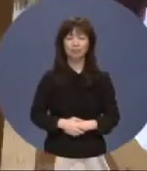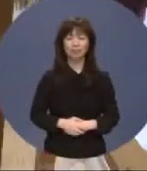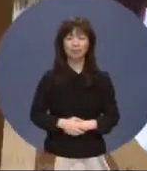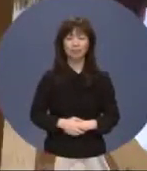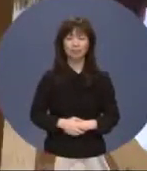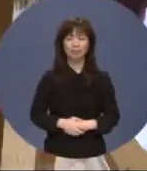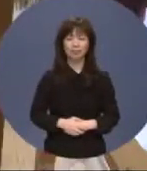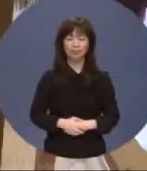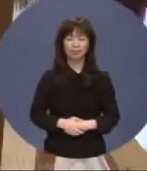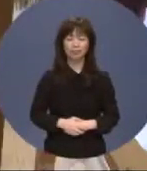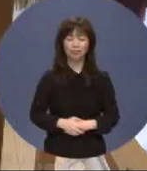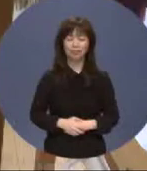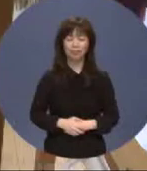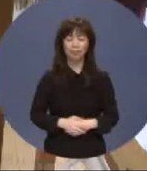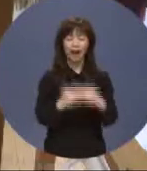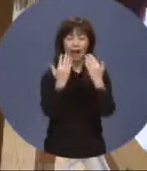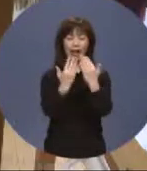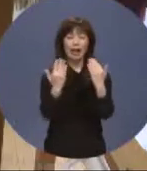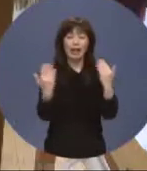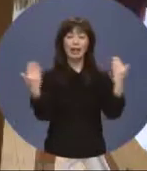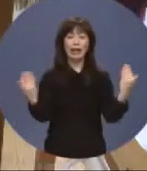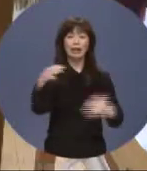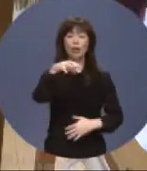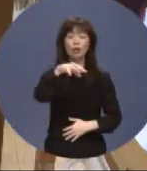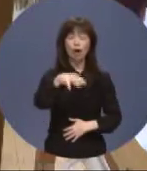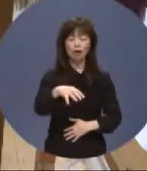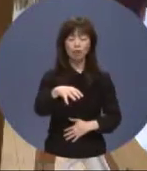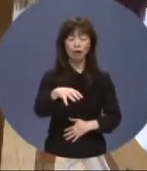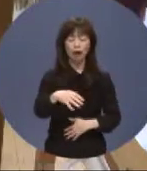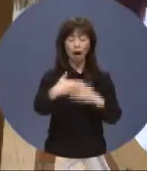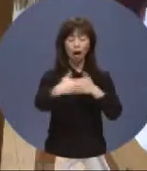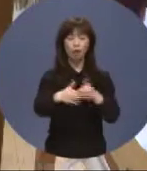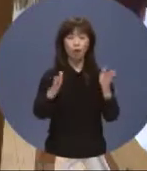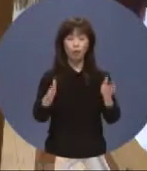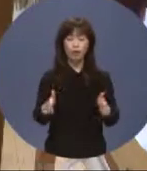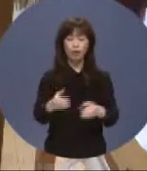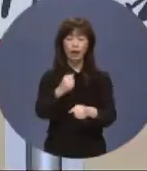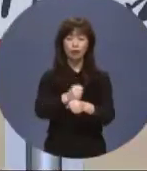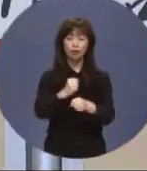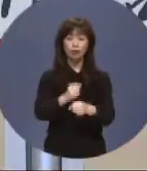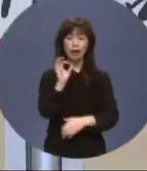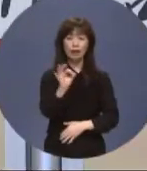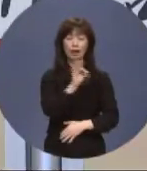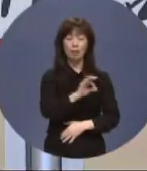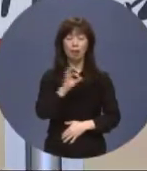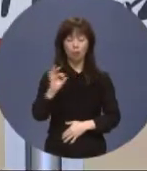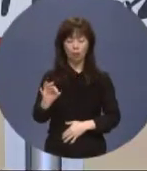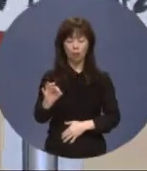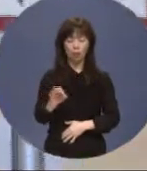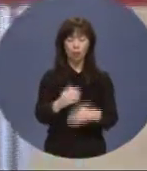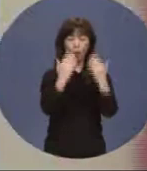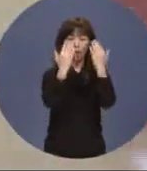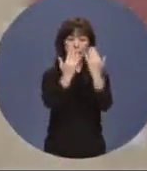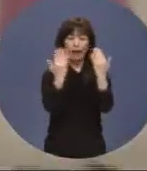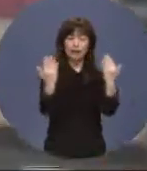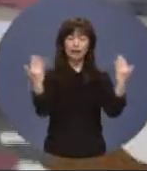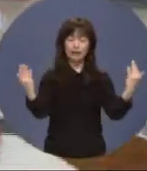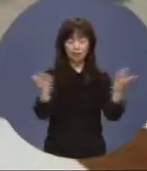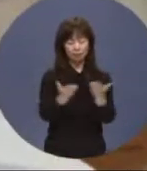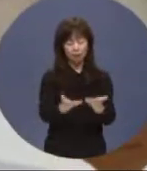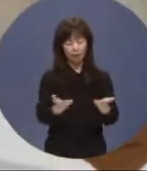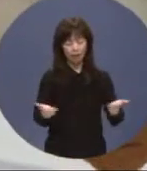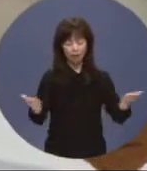そして作品展示コーナーにはそれぞれの教室で制作した力作が展示されました